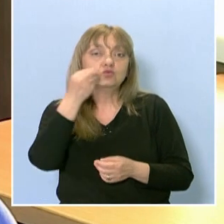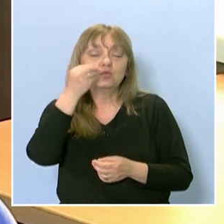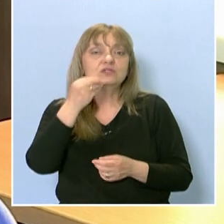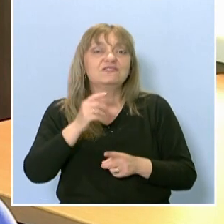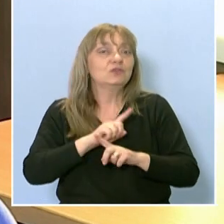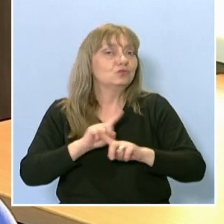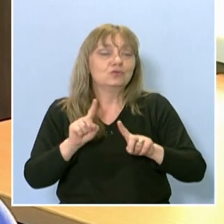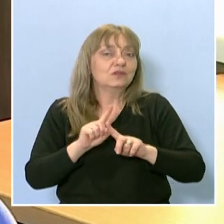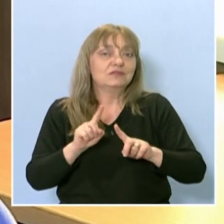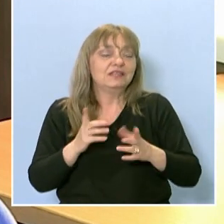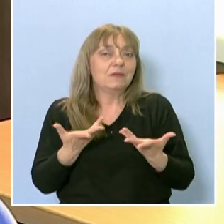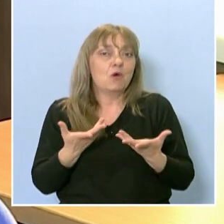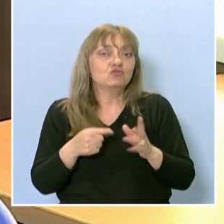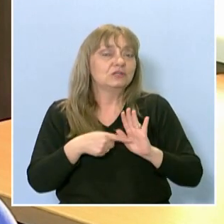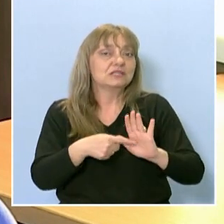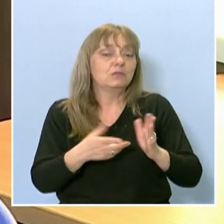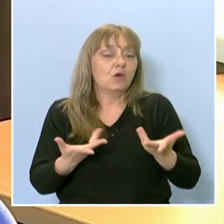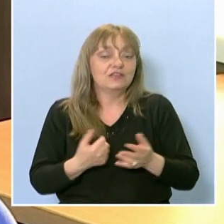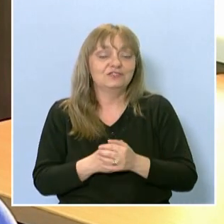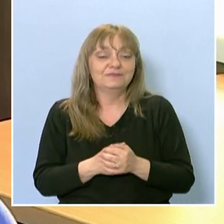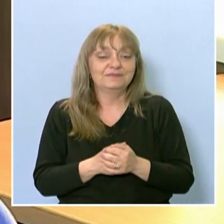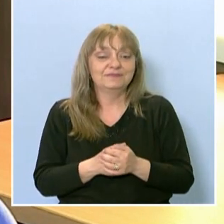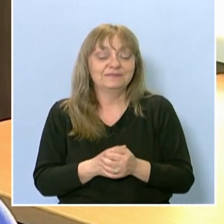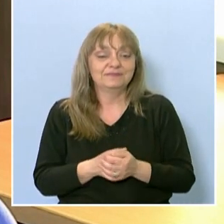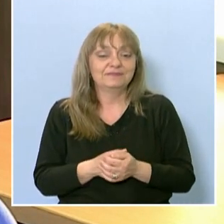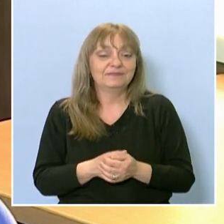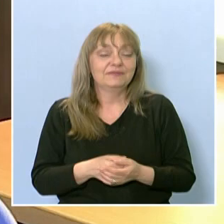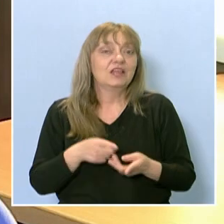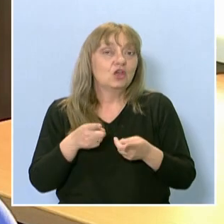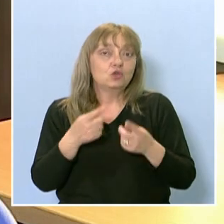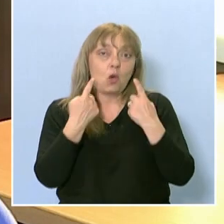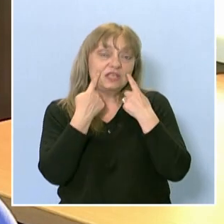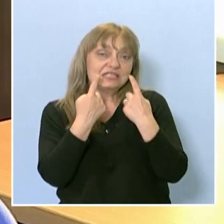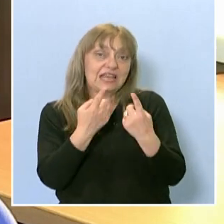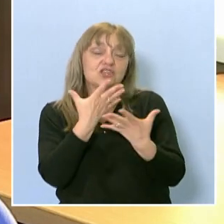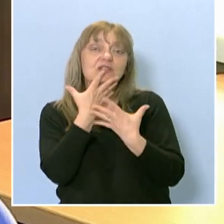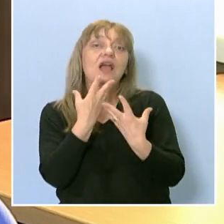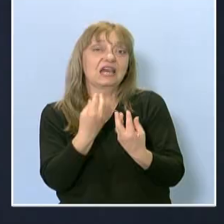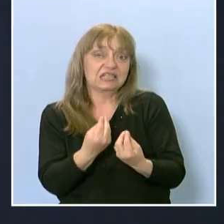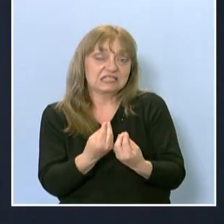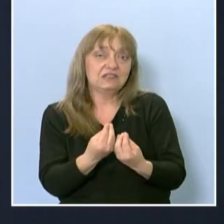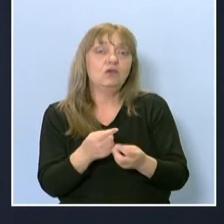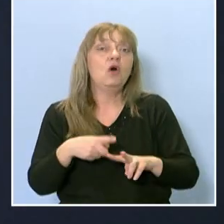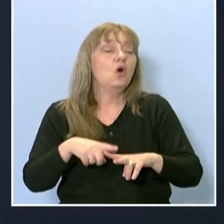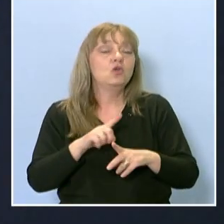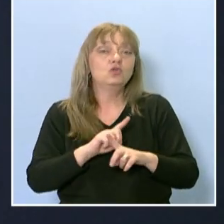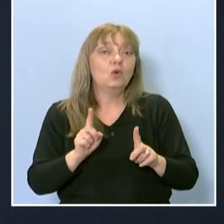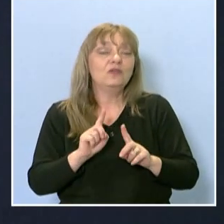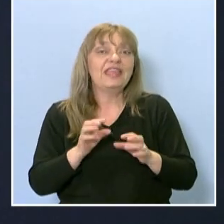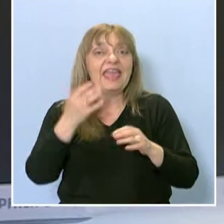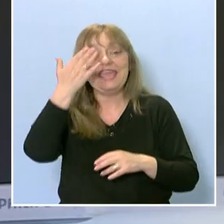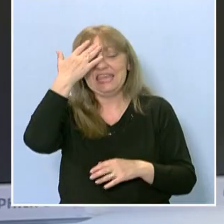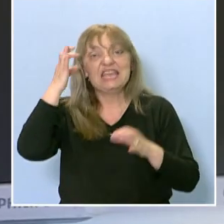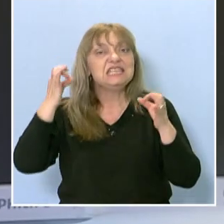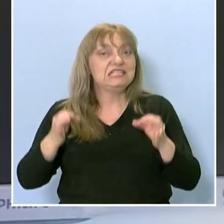изкуственото някакси не... То изглежда красиво това, което прави, но не е